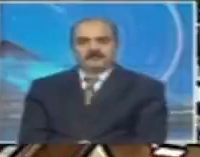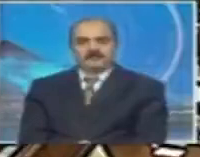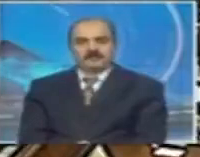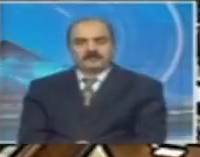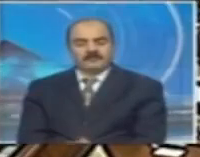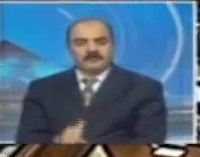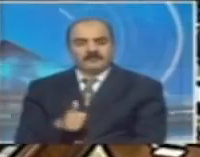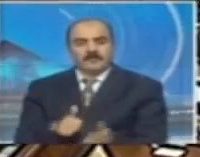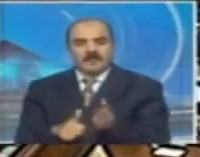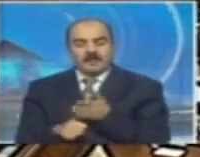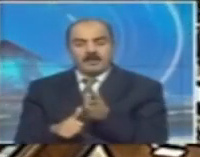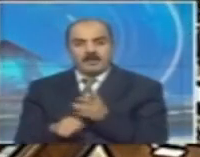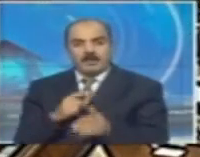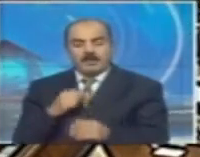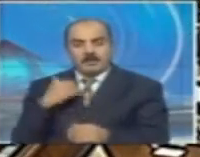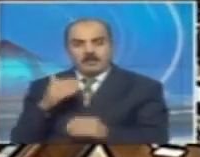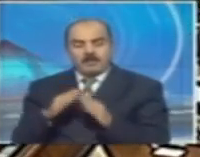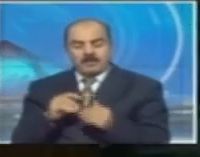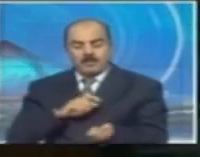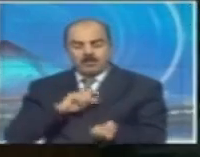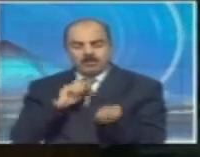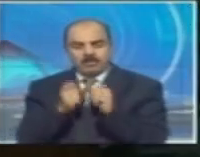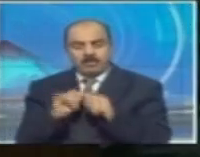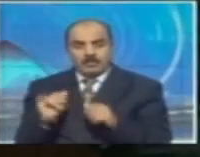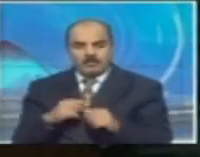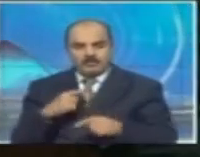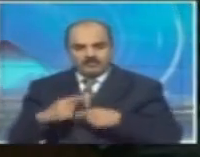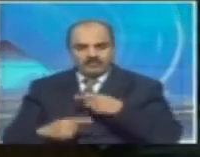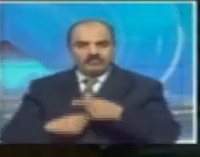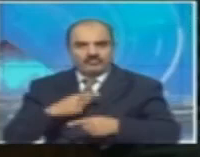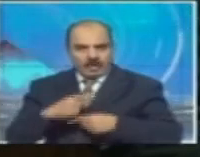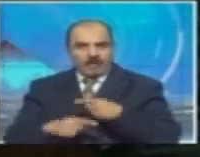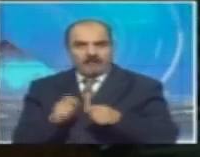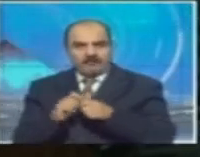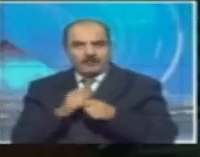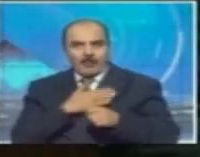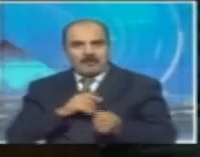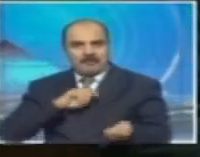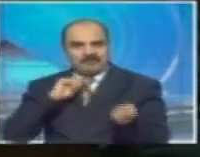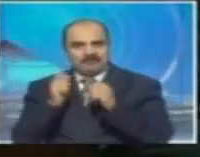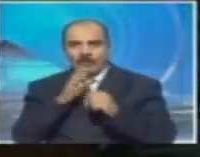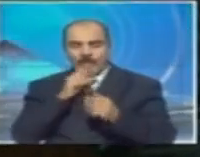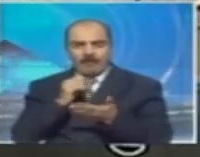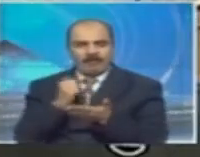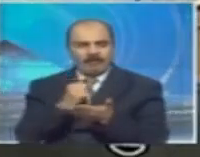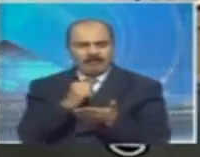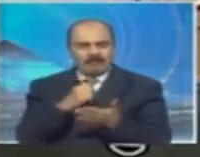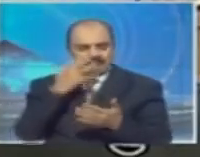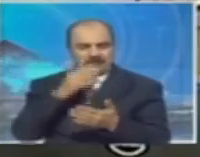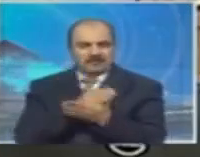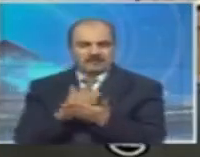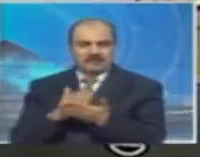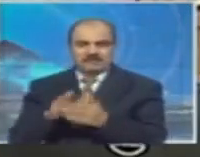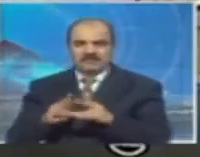اعتباره احد اهم روافد مصر الرقميه وياتي استكمالا للتطوير المؤسسين الهاتف لتحسين اداء المؤسسات الحكوميه